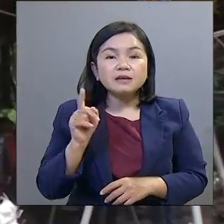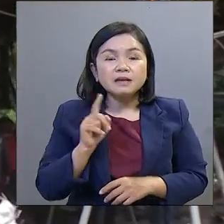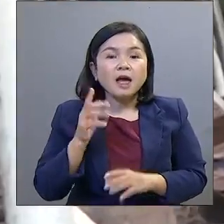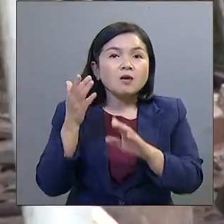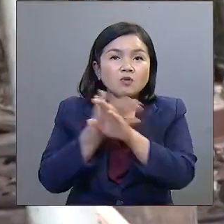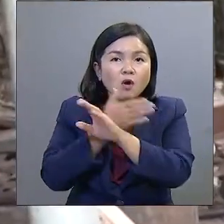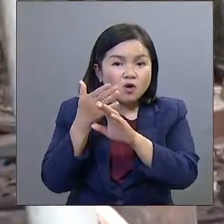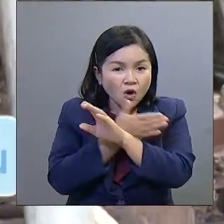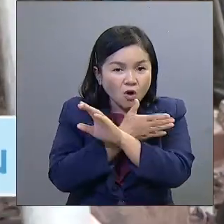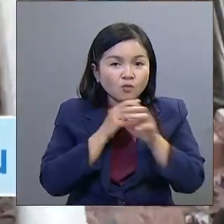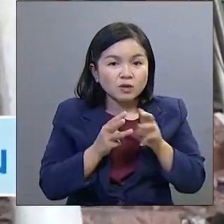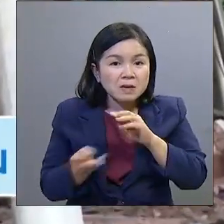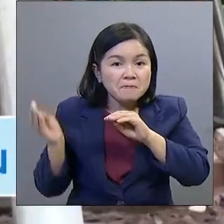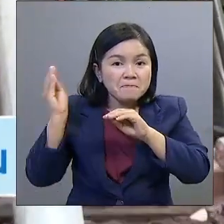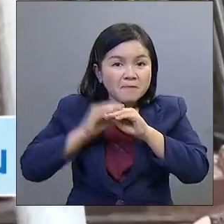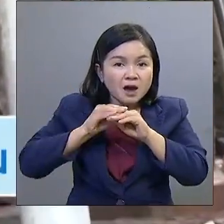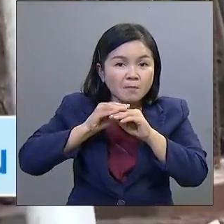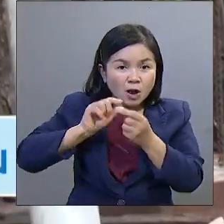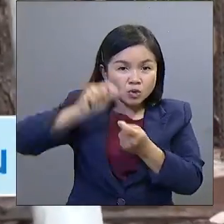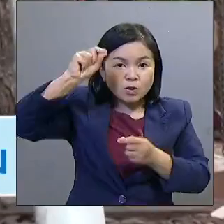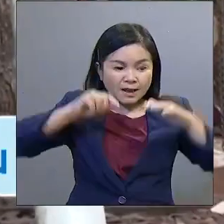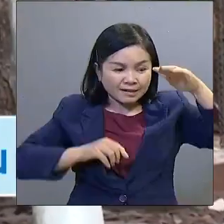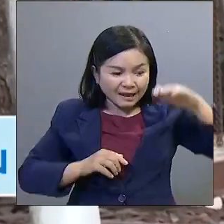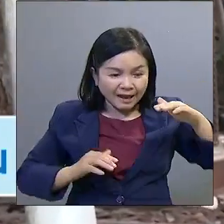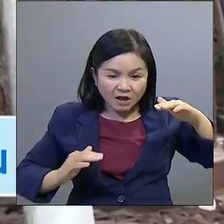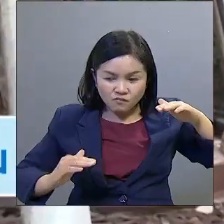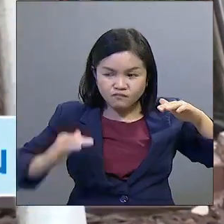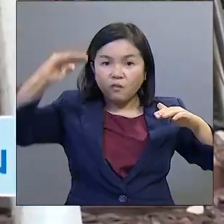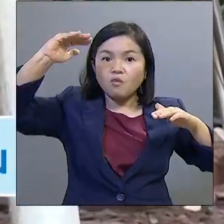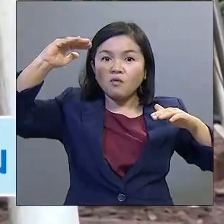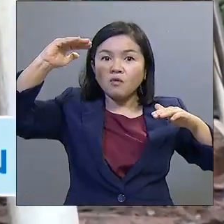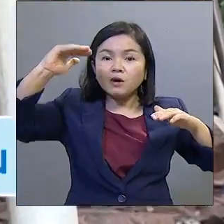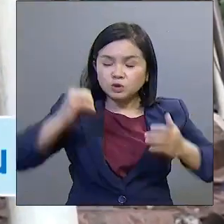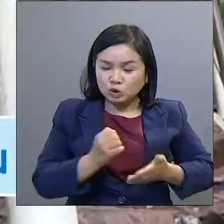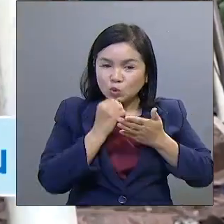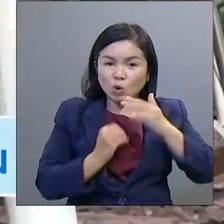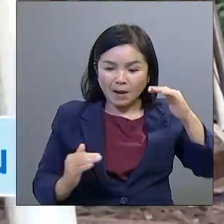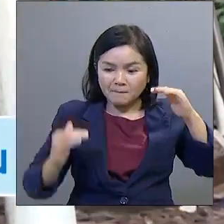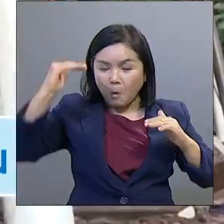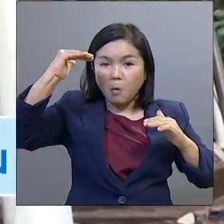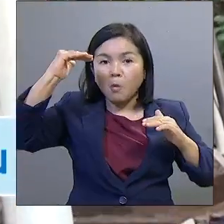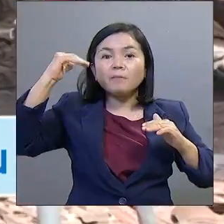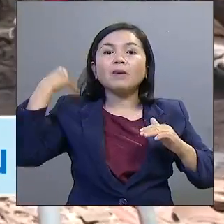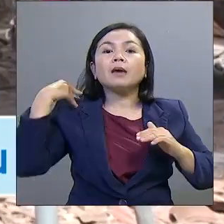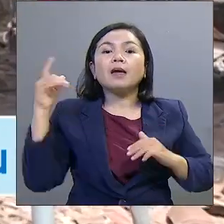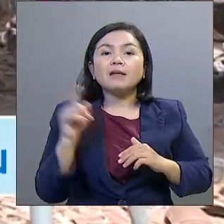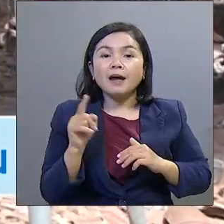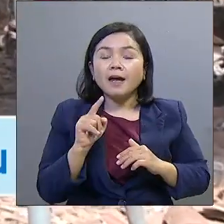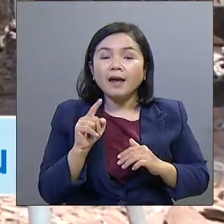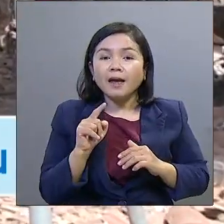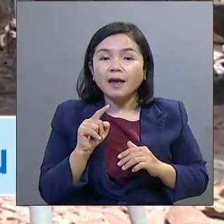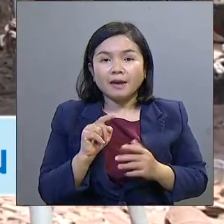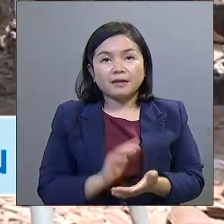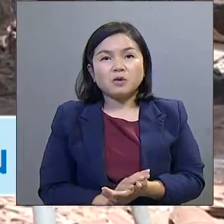อนการจะดีดบ้านเห็นไหม ถ้าจะเปลี่ยนคำอ่ะเพราะดีดมันดูแค่เล็กๆไง มันอาจจะทำให้